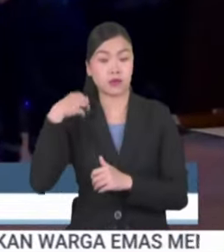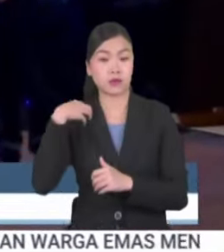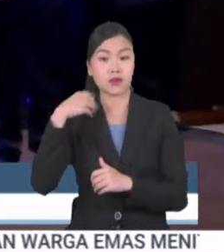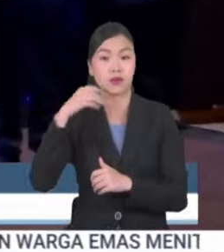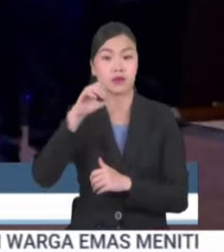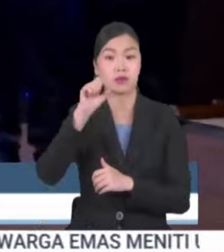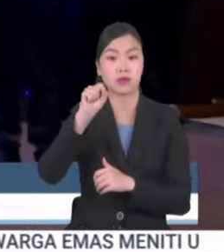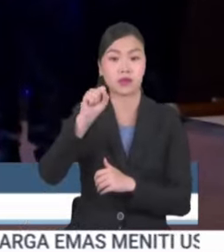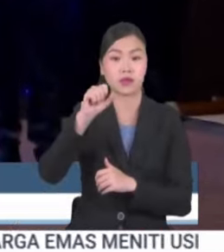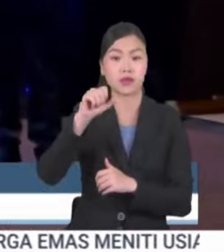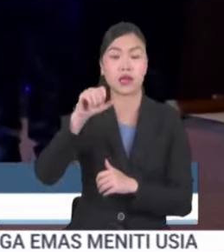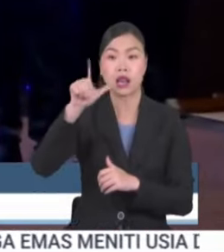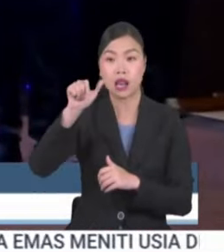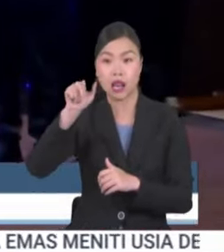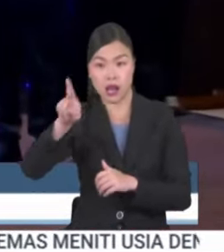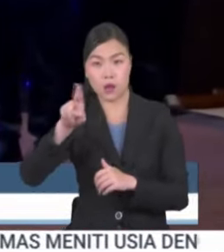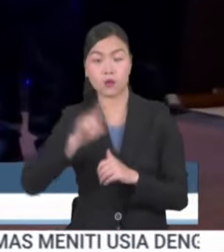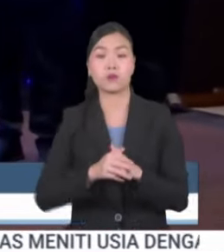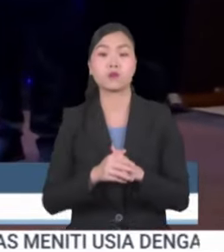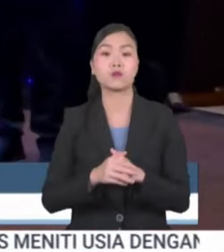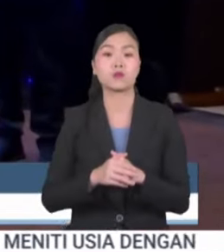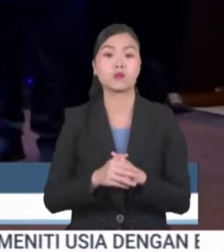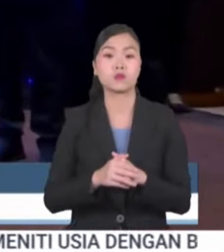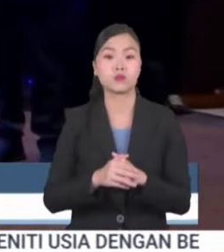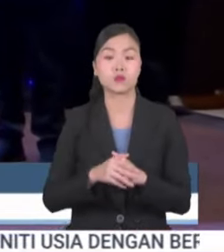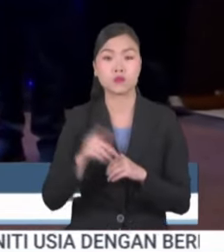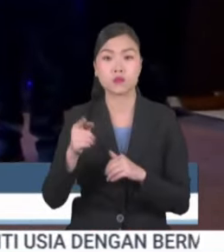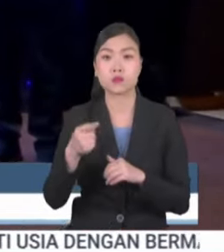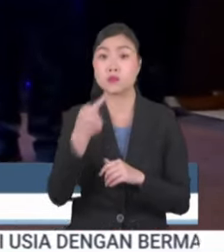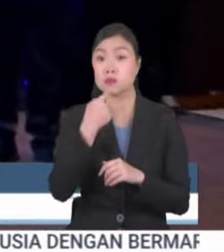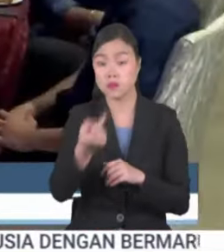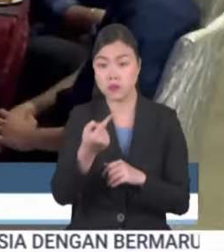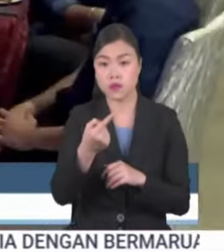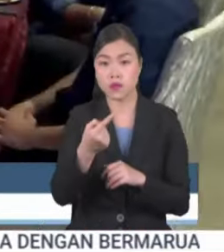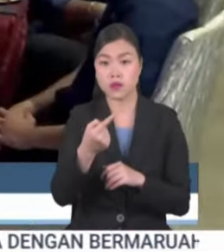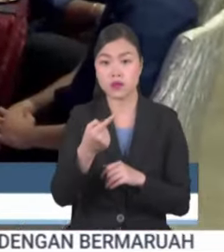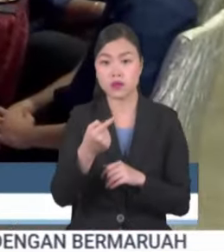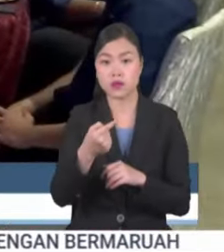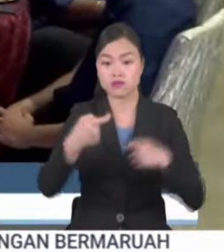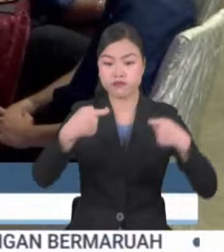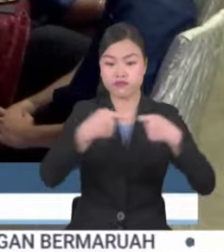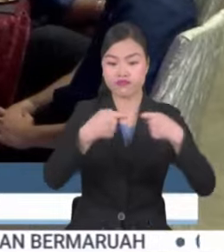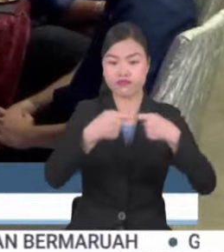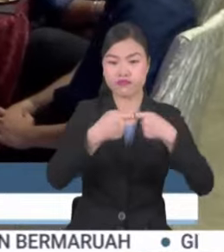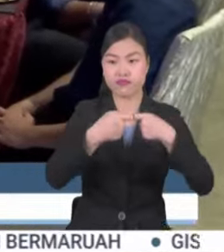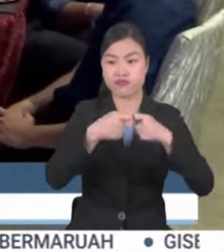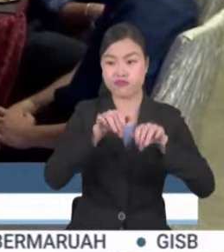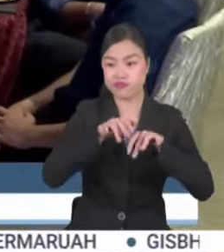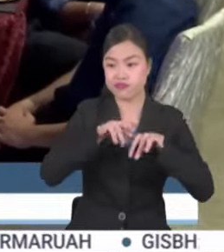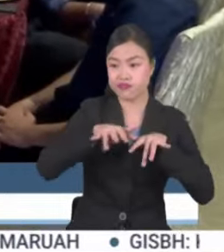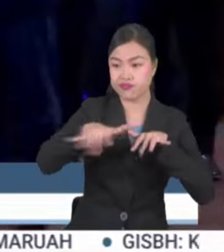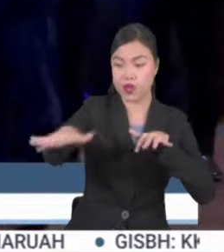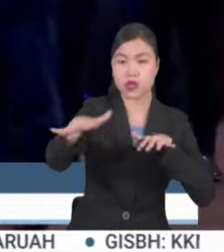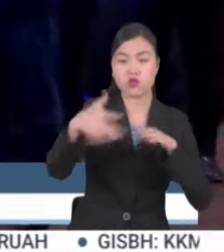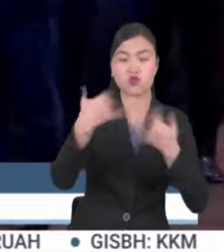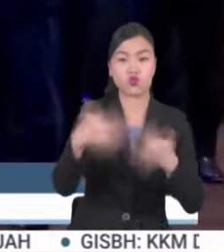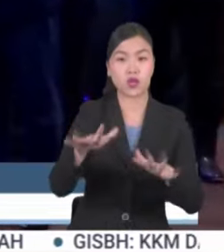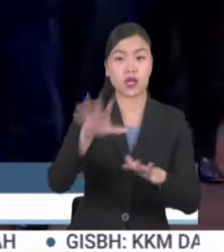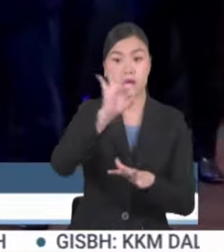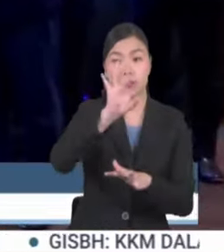Sesko Berhad Lau Kim Swee. Datuk Seri Julaihi juga mendedahkan walaupun liputan elektrik di kawasan luar bandar telah mencapai